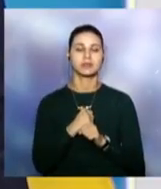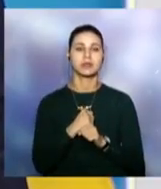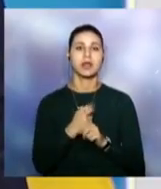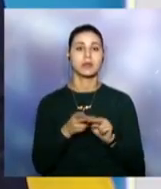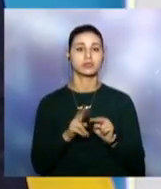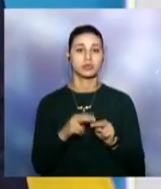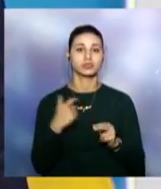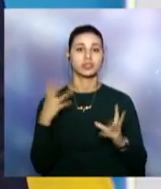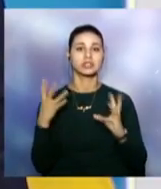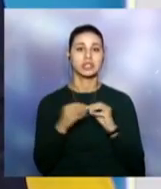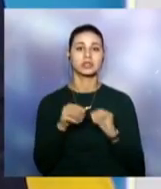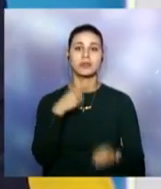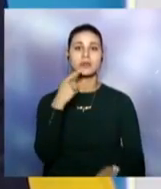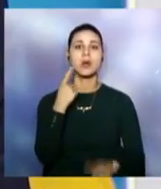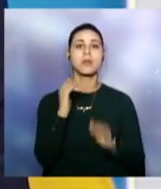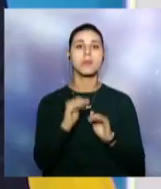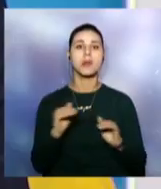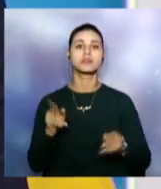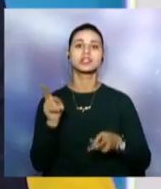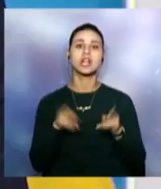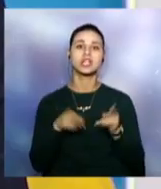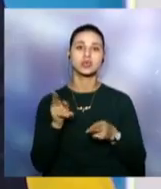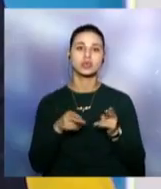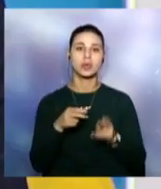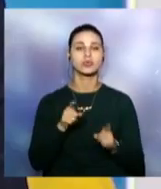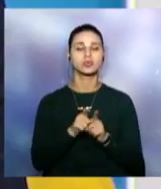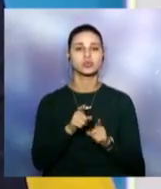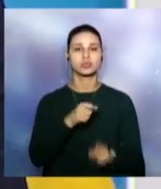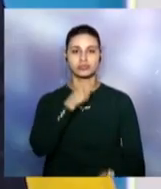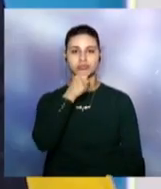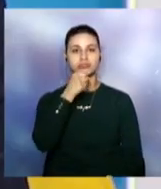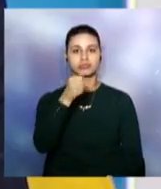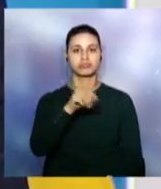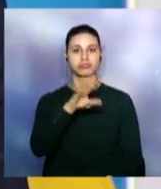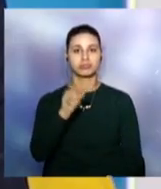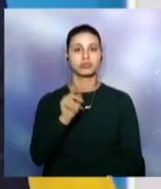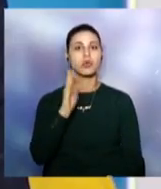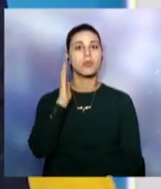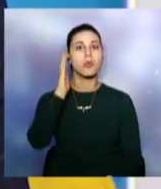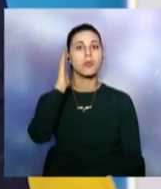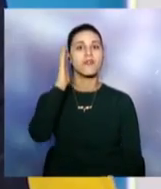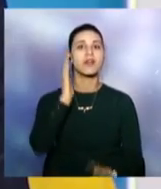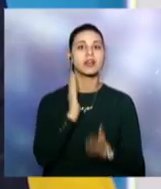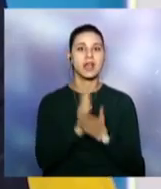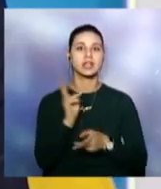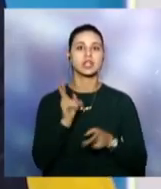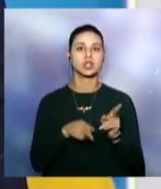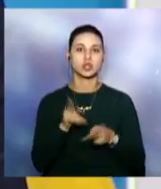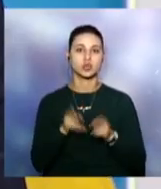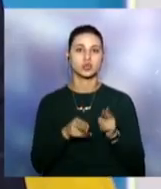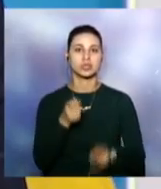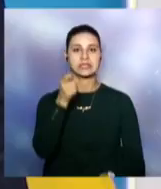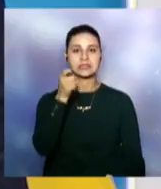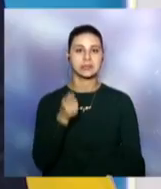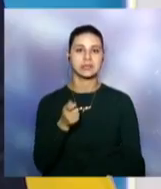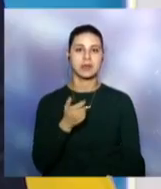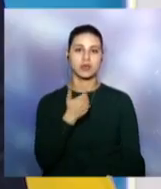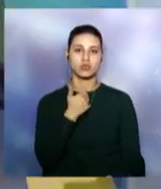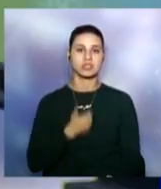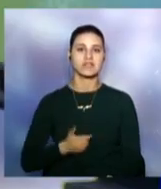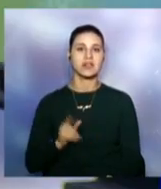ჩვენ საერთოდ ვამბობთ ბავშვთა ქირურგების და რა თქმა უნდა მოზრდილთა ქირურგების, რომ მომავალი არის ქირურგიის მინიმალური